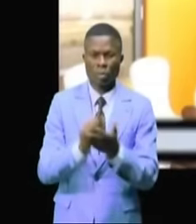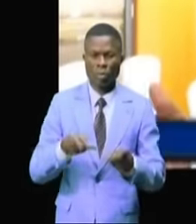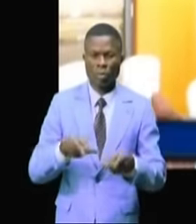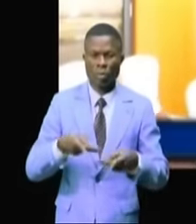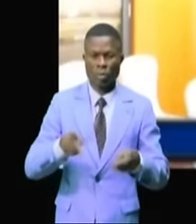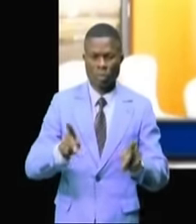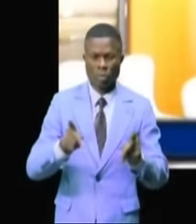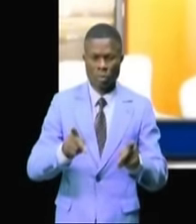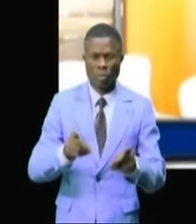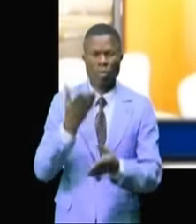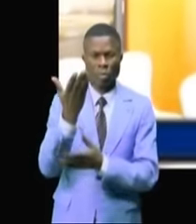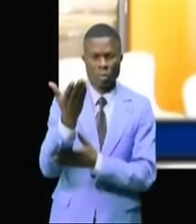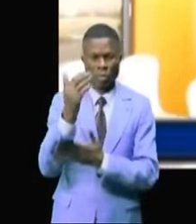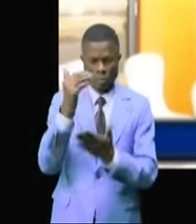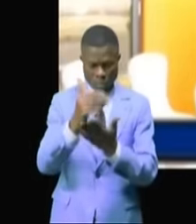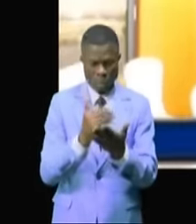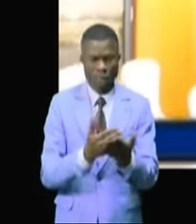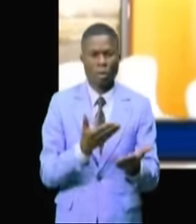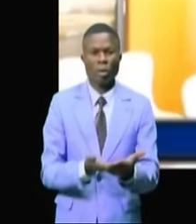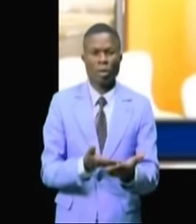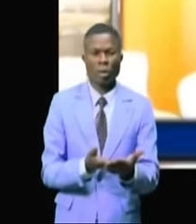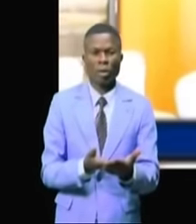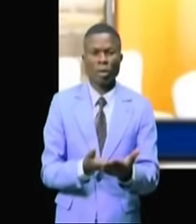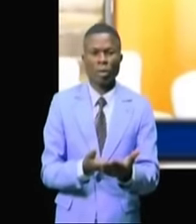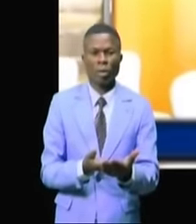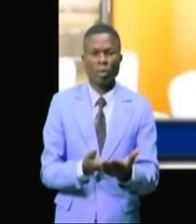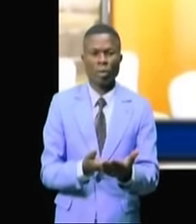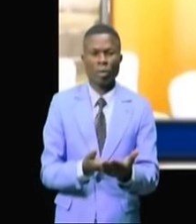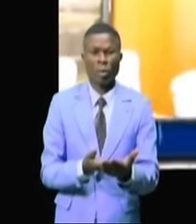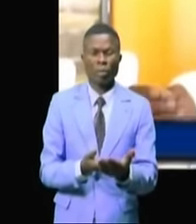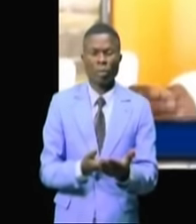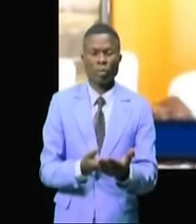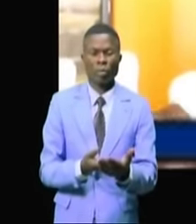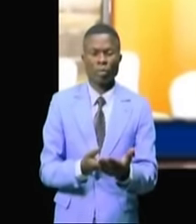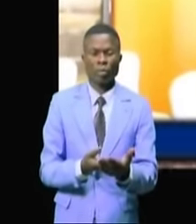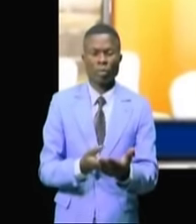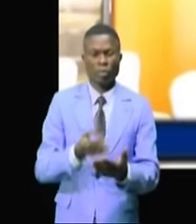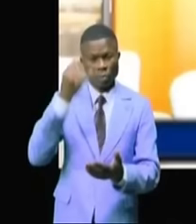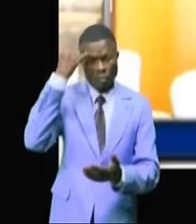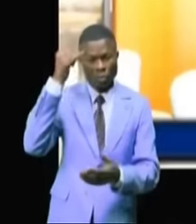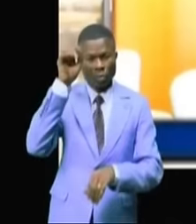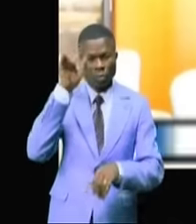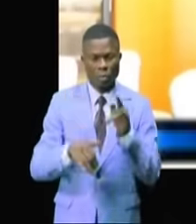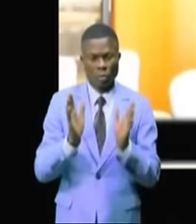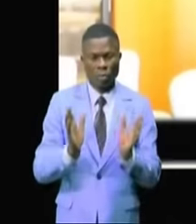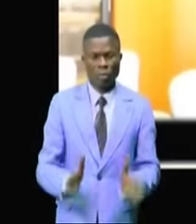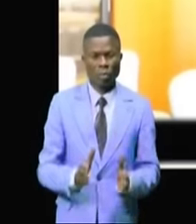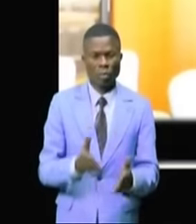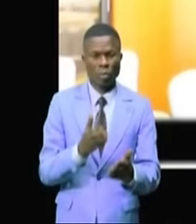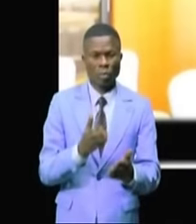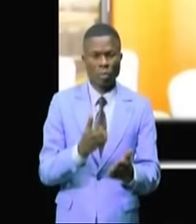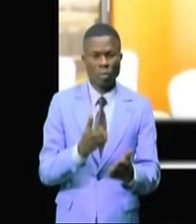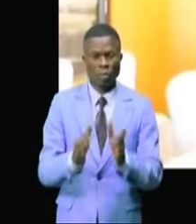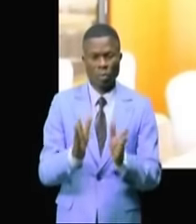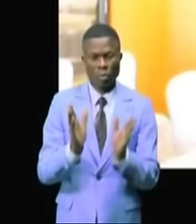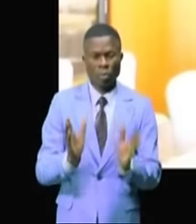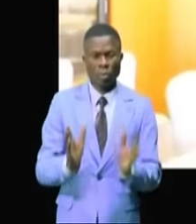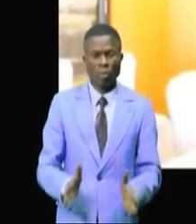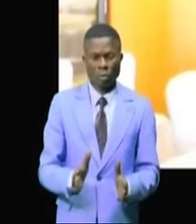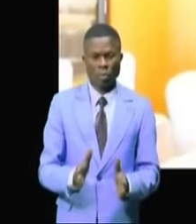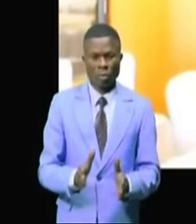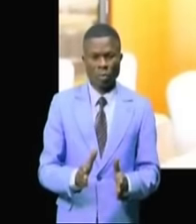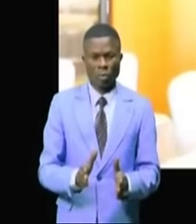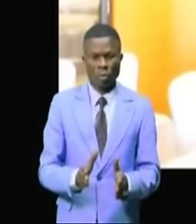ou les recommandations sont faites et du secrétariat du CRE. Le secrétariat du CRE est un peu